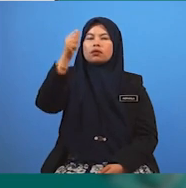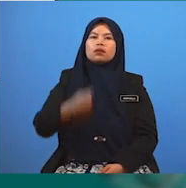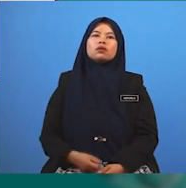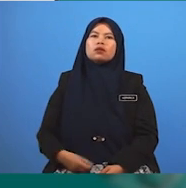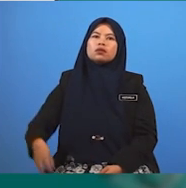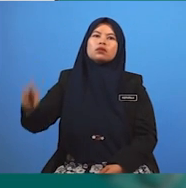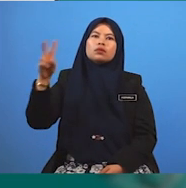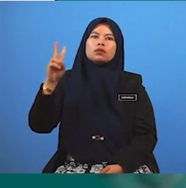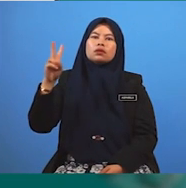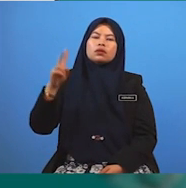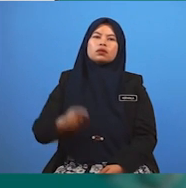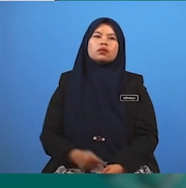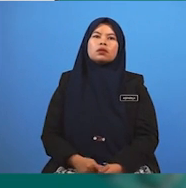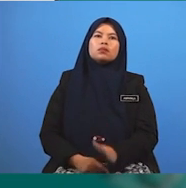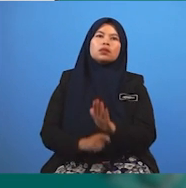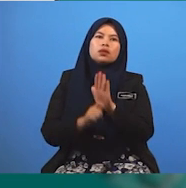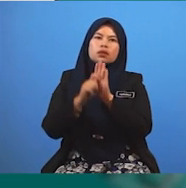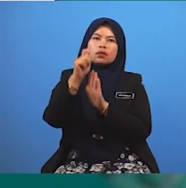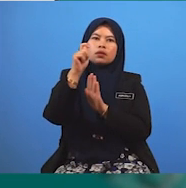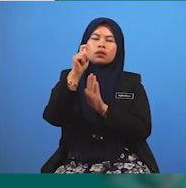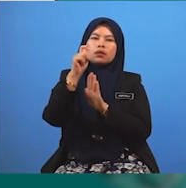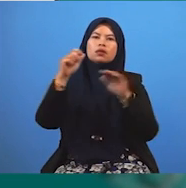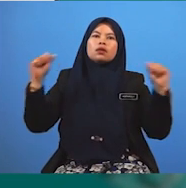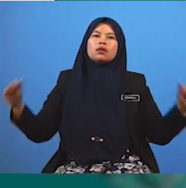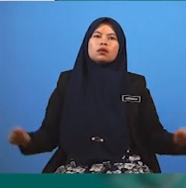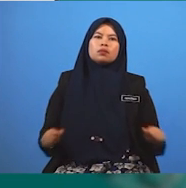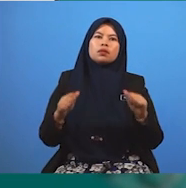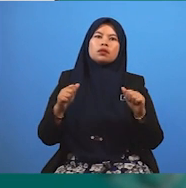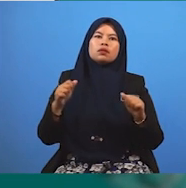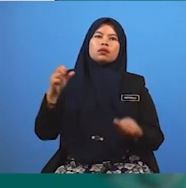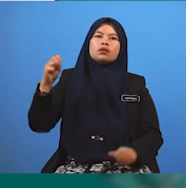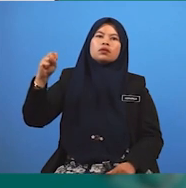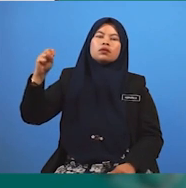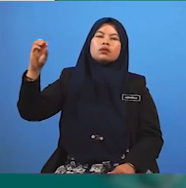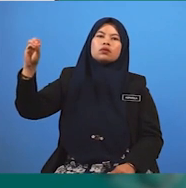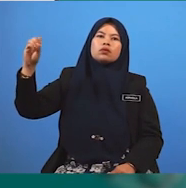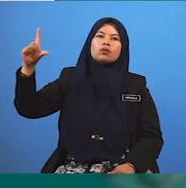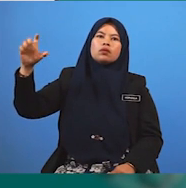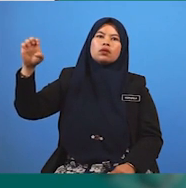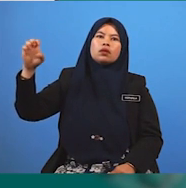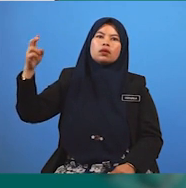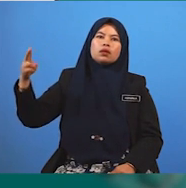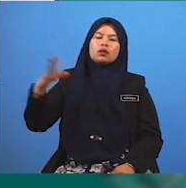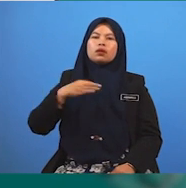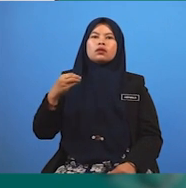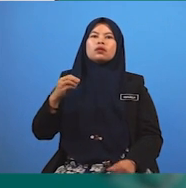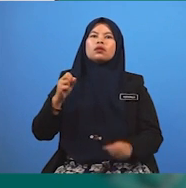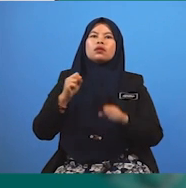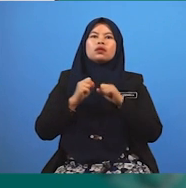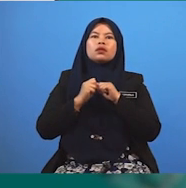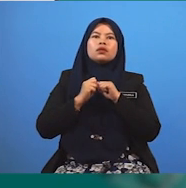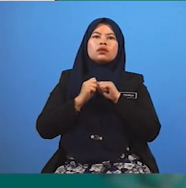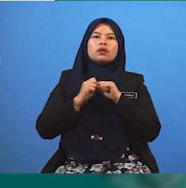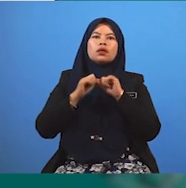kedua, meningkatkan amal soleh dan meninggalkan maksiat supaya